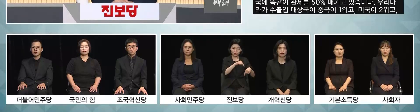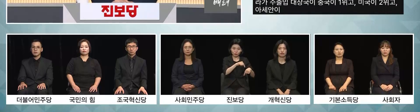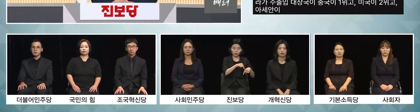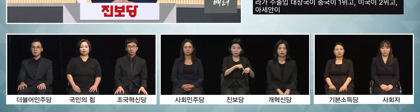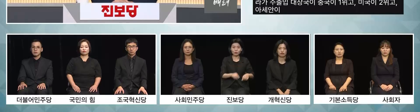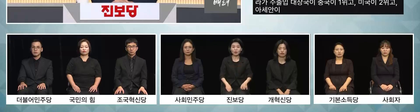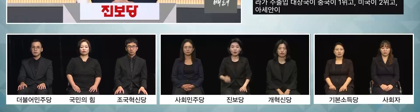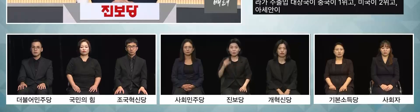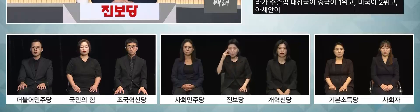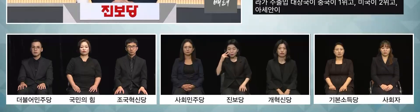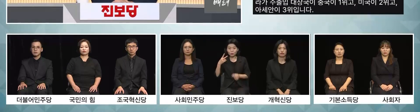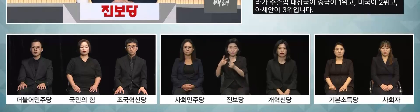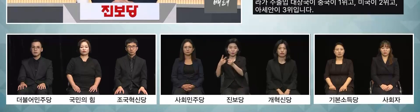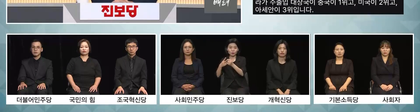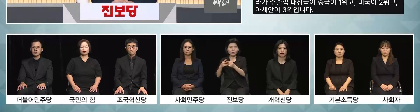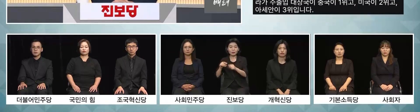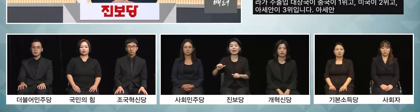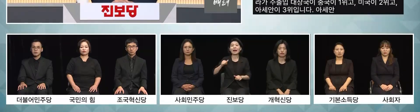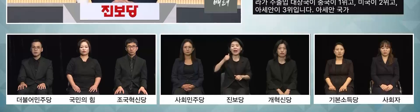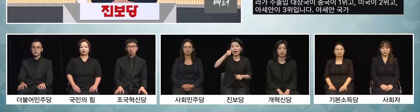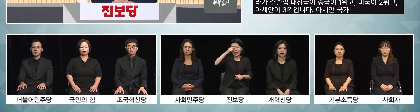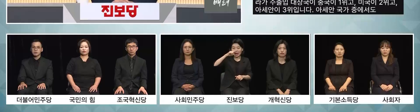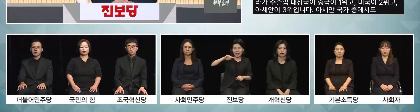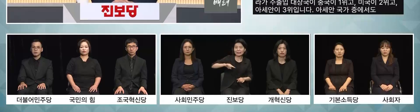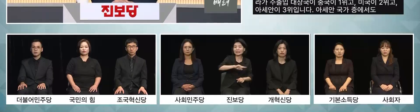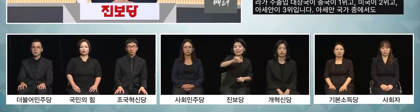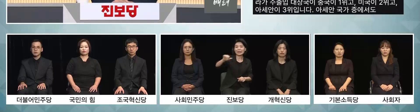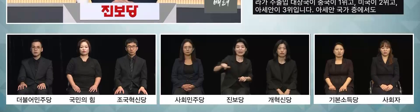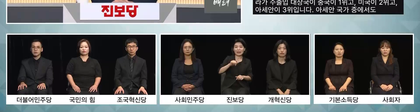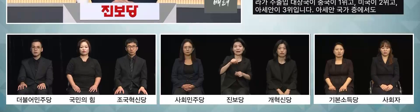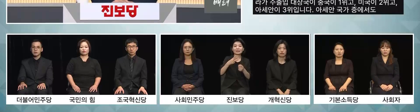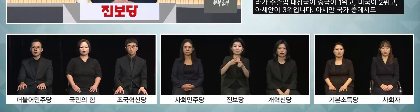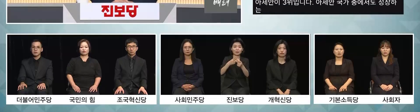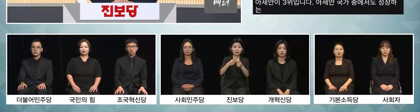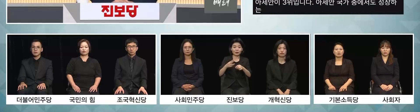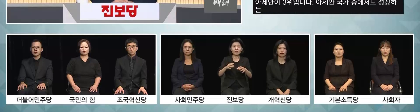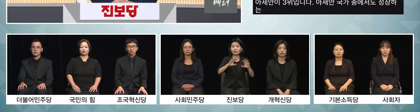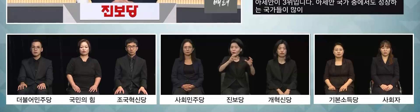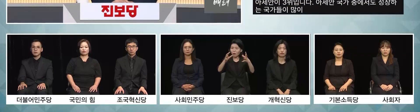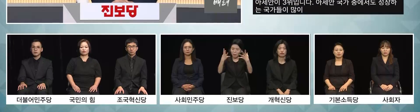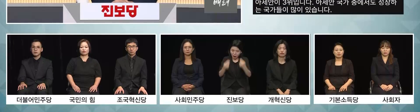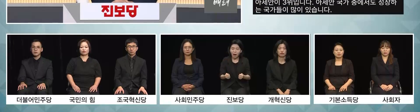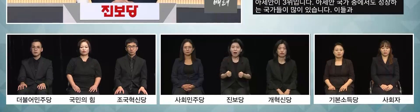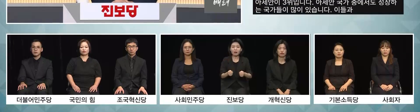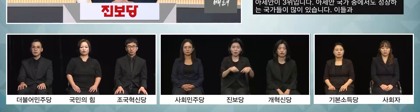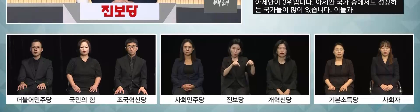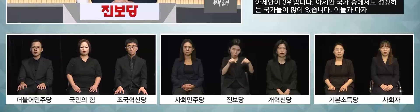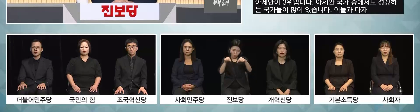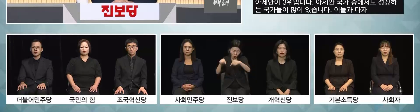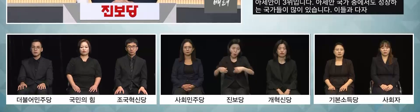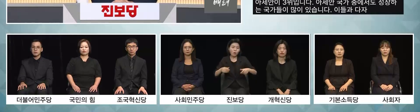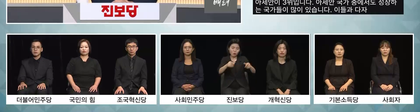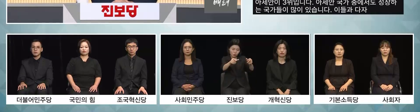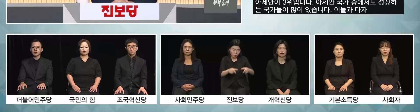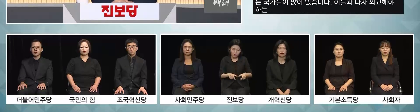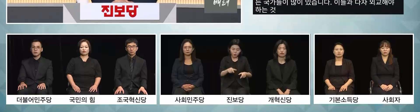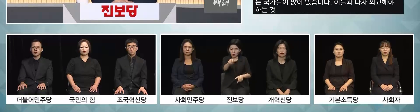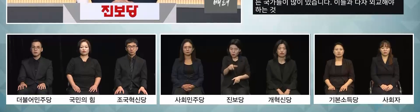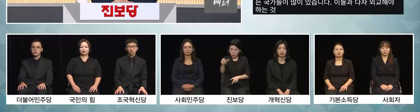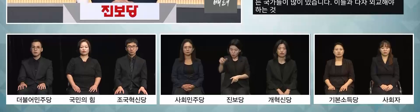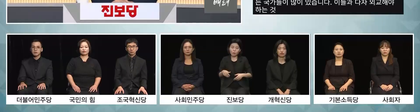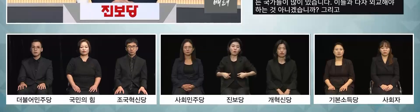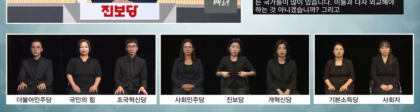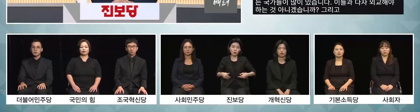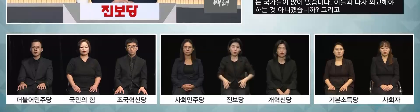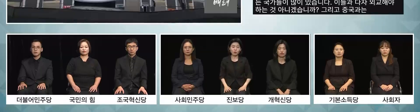아세안 국가들 중에도 성장하는 국가가 많이 있습니다. 이들과 다자 외교해야 되는 것 아니겠습니까? 그리고 중국과는 대만 문제에